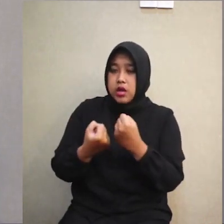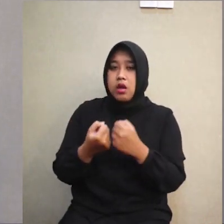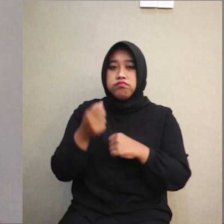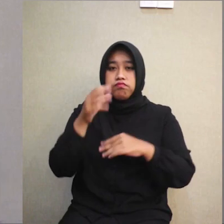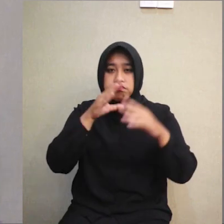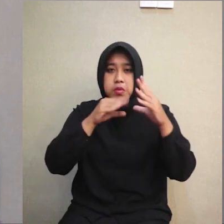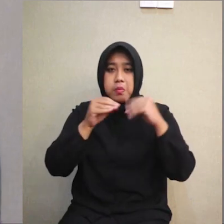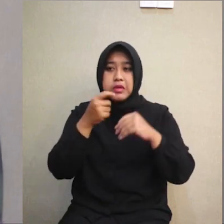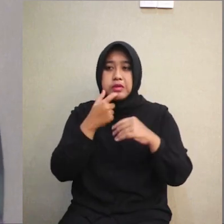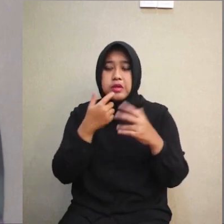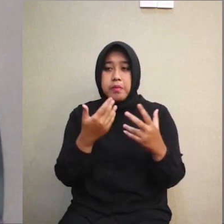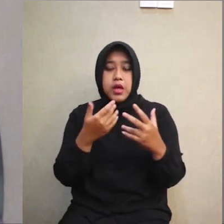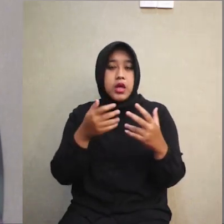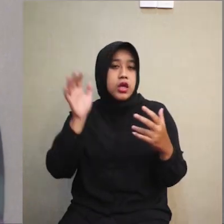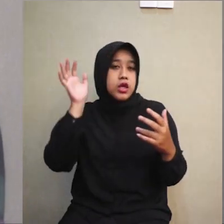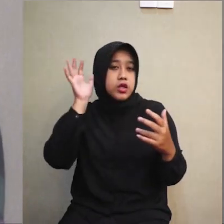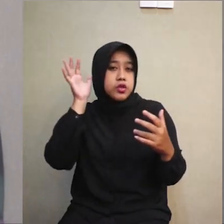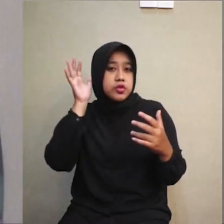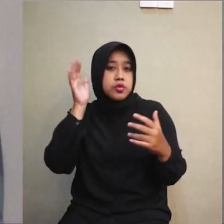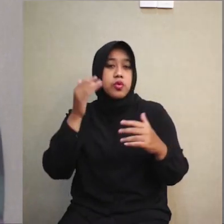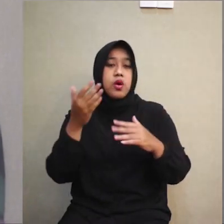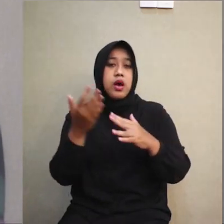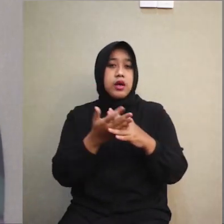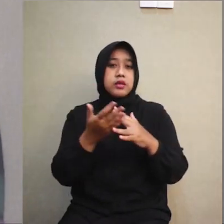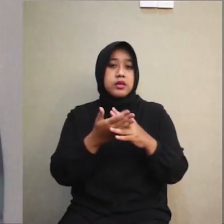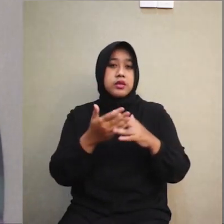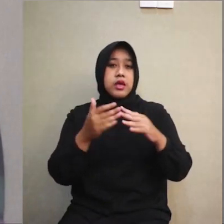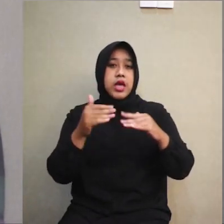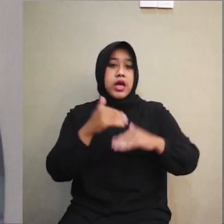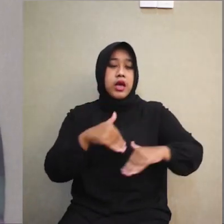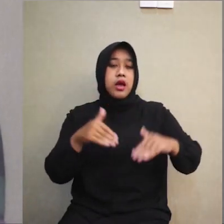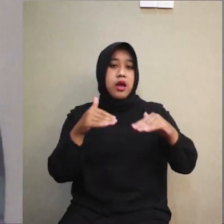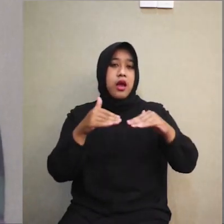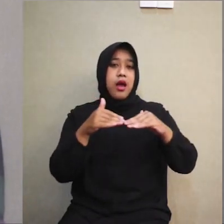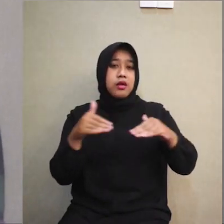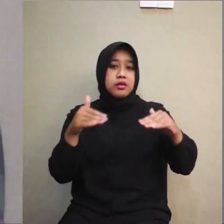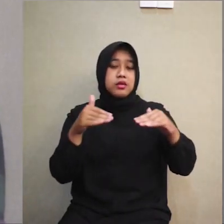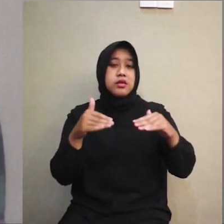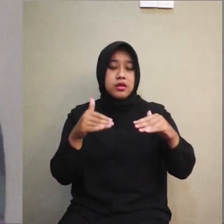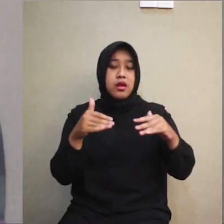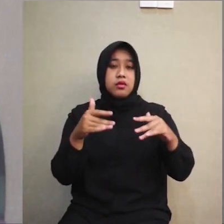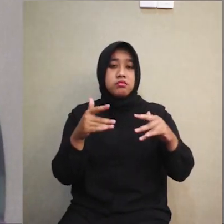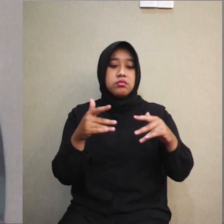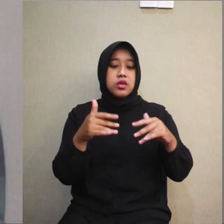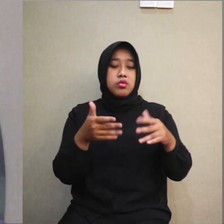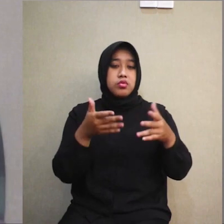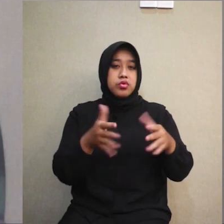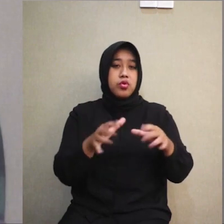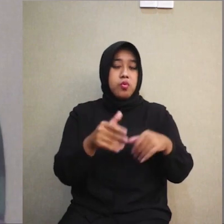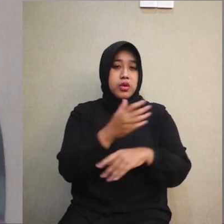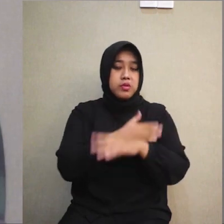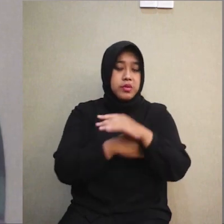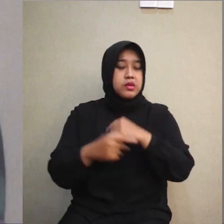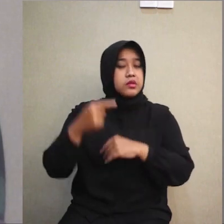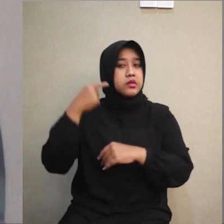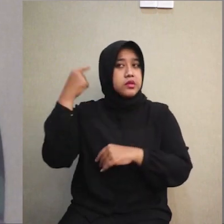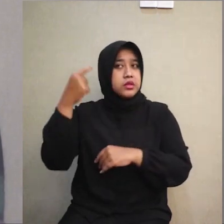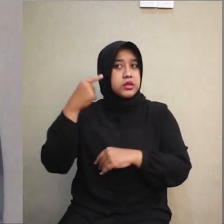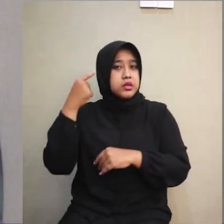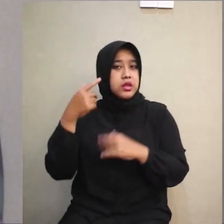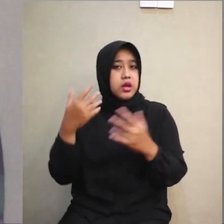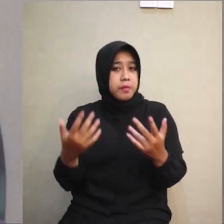tentang isu akses keadilan bagi penyandang disabilitas isu-isu Ini sebenarnya sudah sudah sering juga